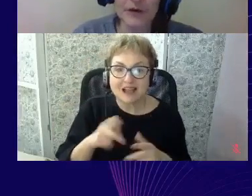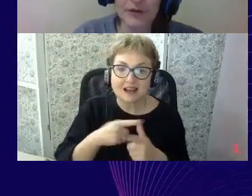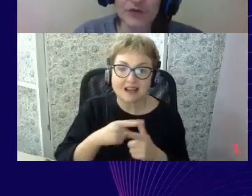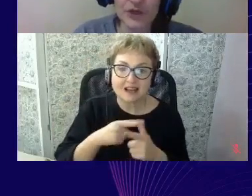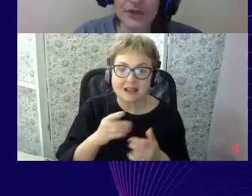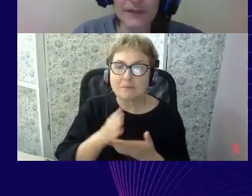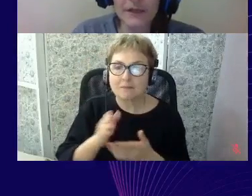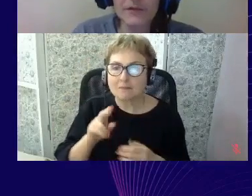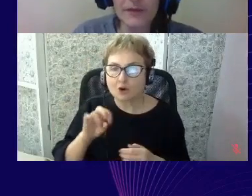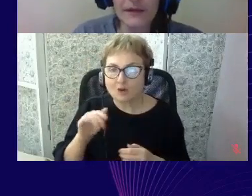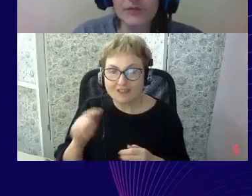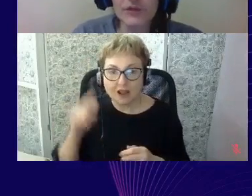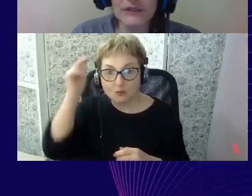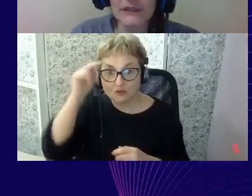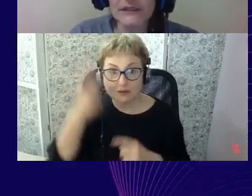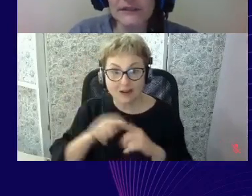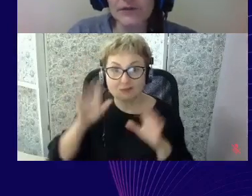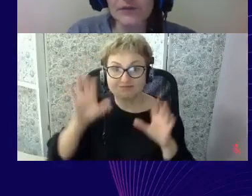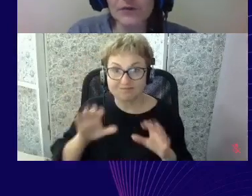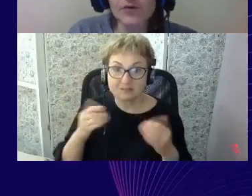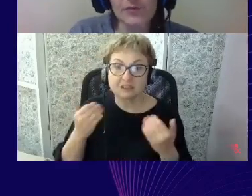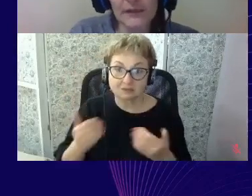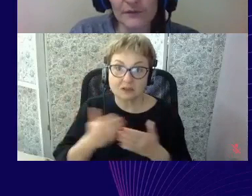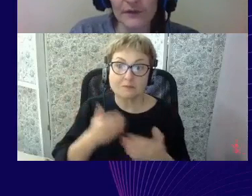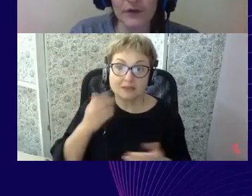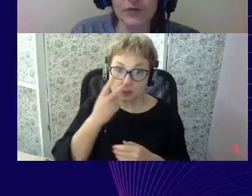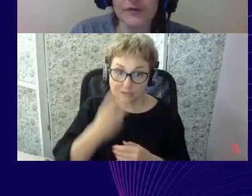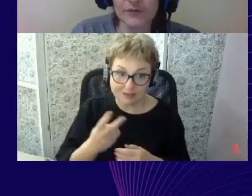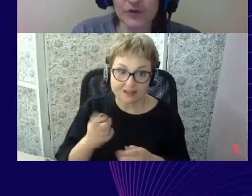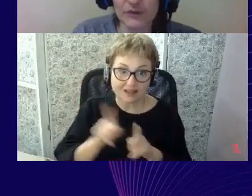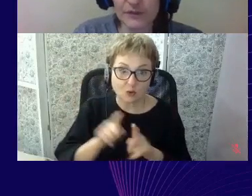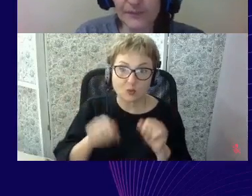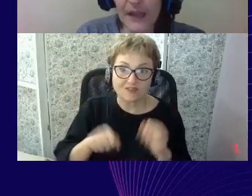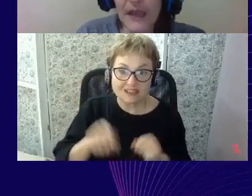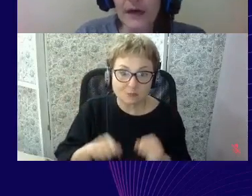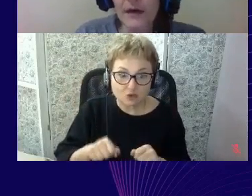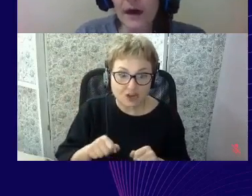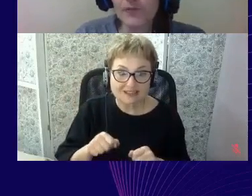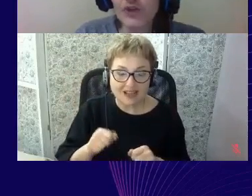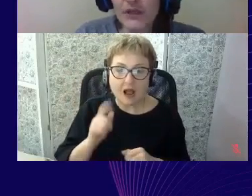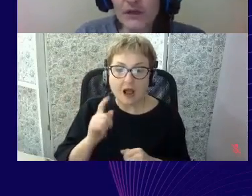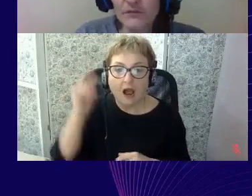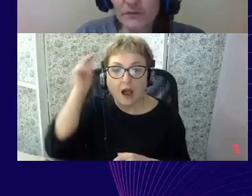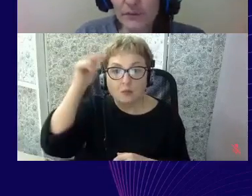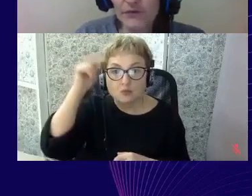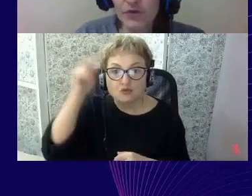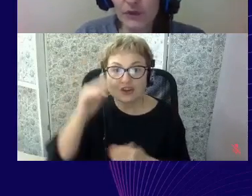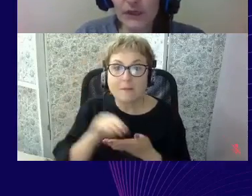или профиля обучения. И именно поэтому законодатель сегодня предусматривает такую возможность.